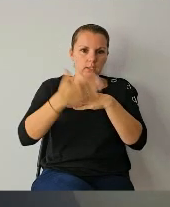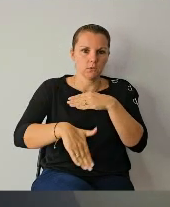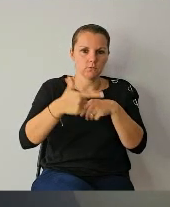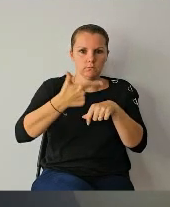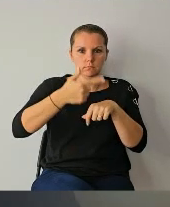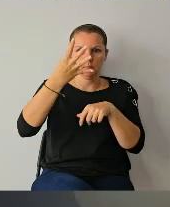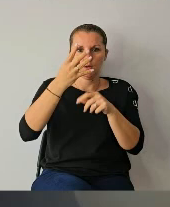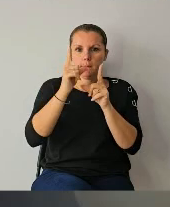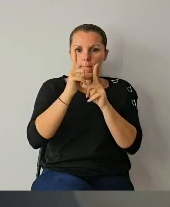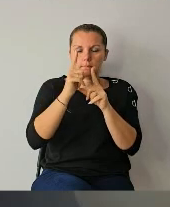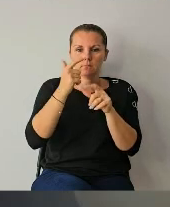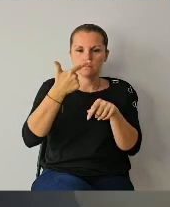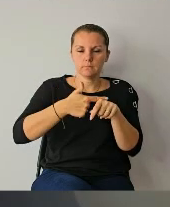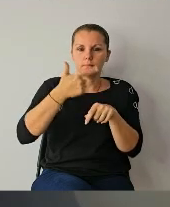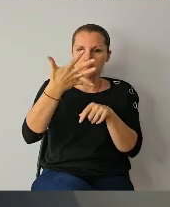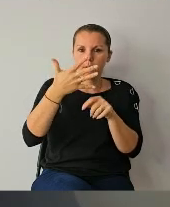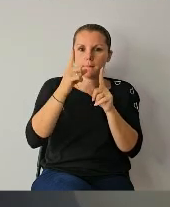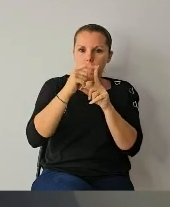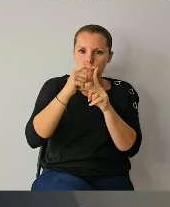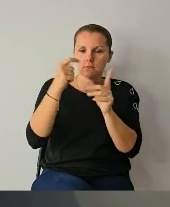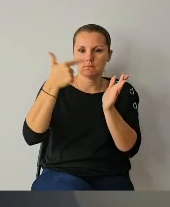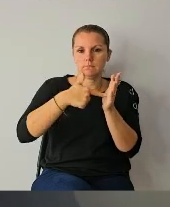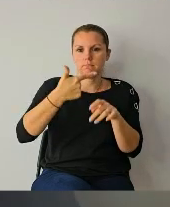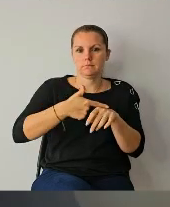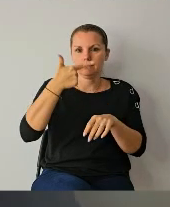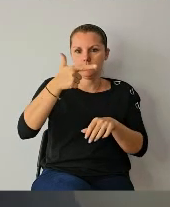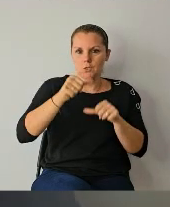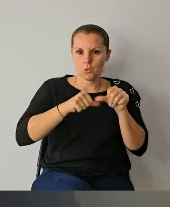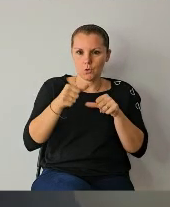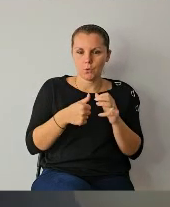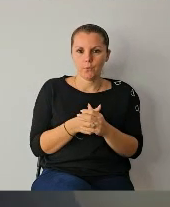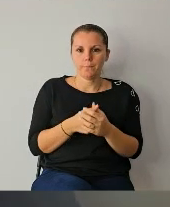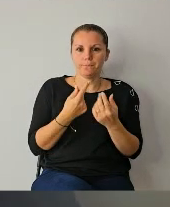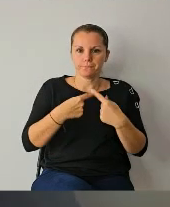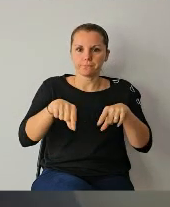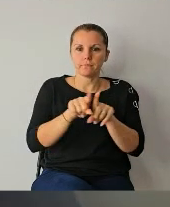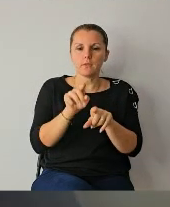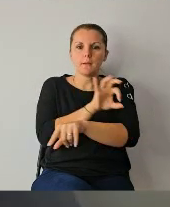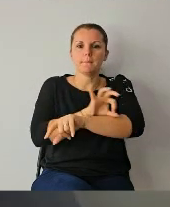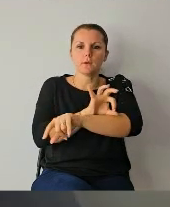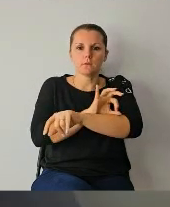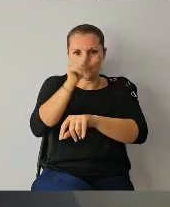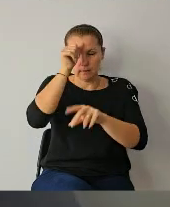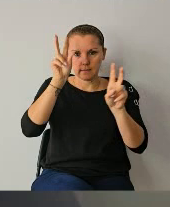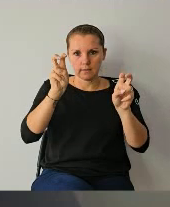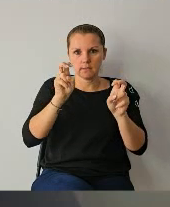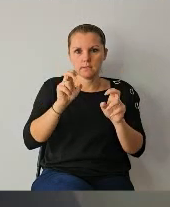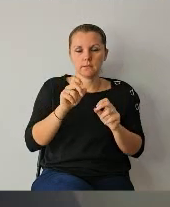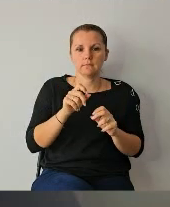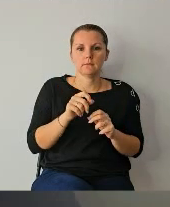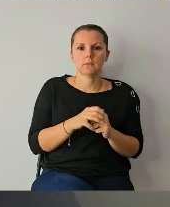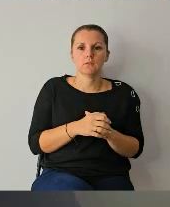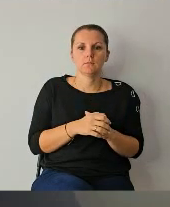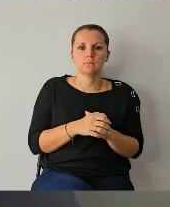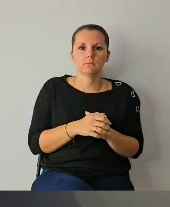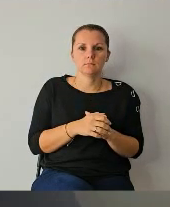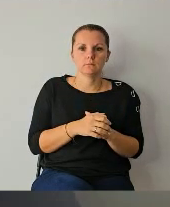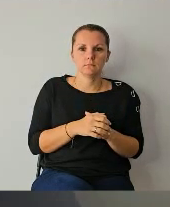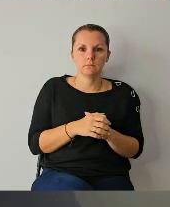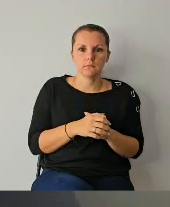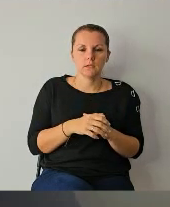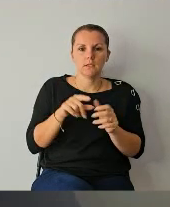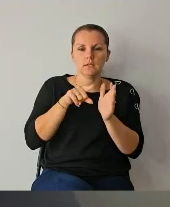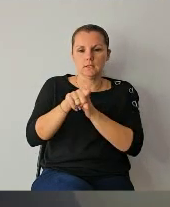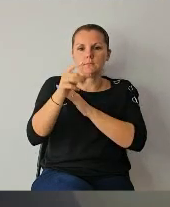25 października 2022 roku. Realizacja projektu pod nazwą Chief Clean Healthy Environment Fit